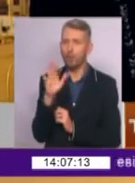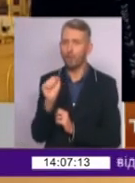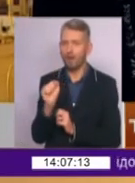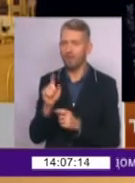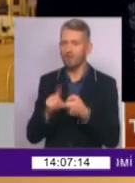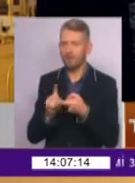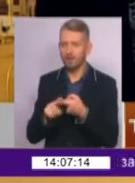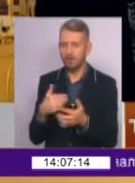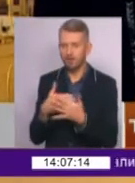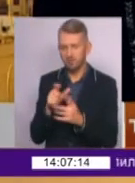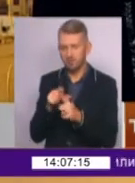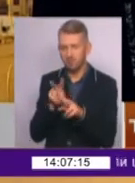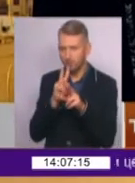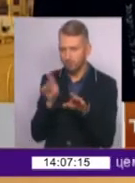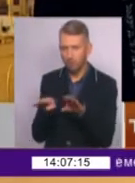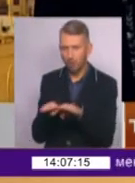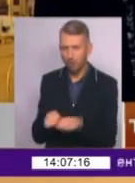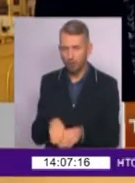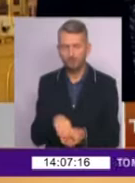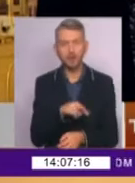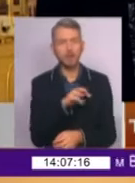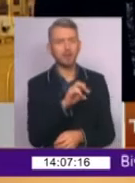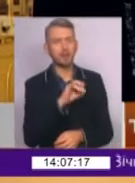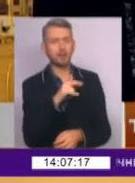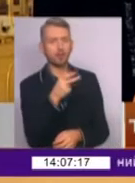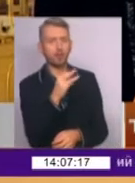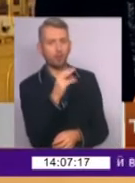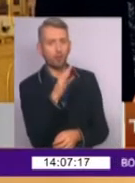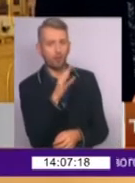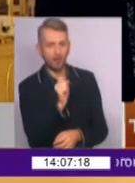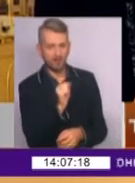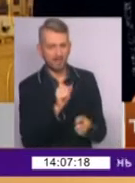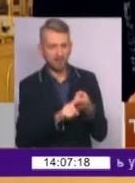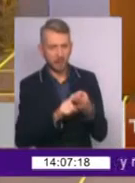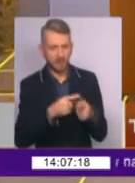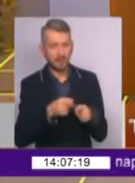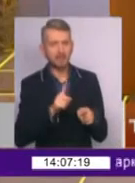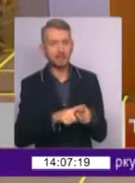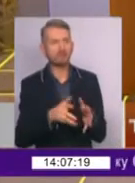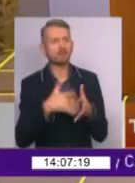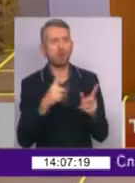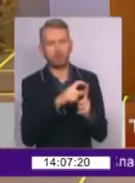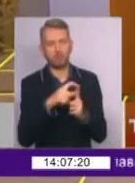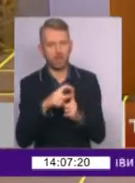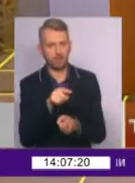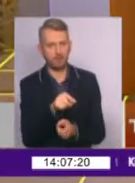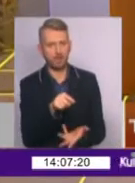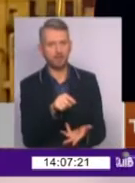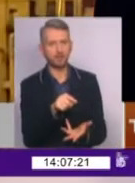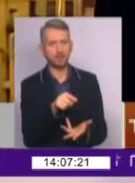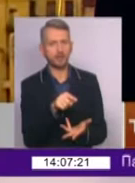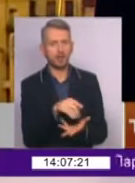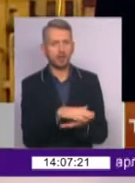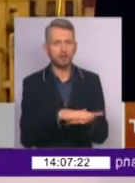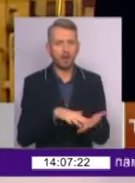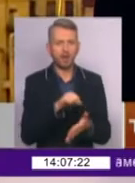що йде мова? Ну, якщо ми почнемо з менінгококової інфекції. Менінгококова інфекція – це широке поняття. Вона перебігає